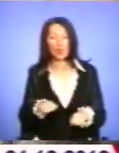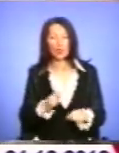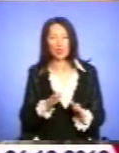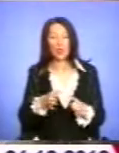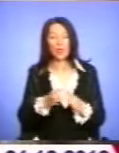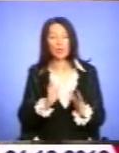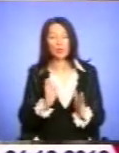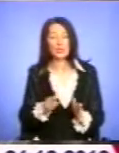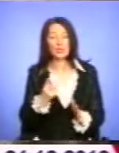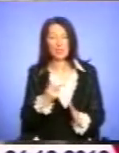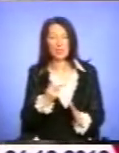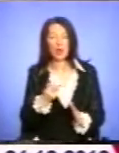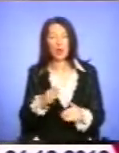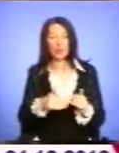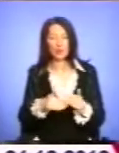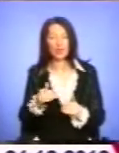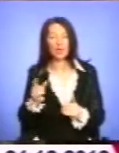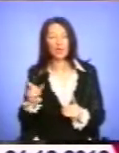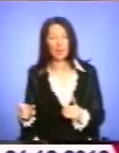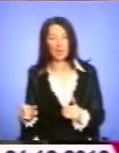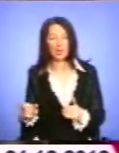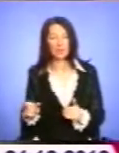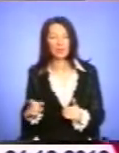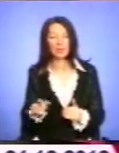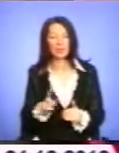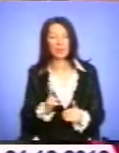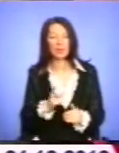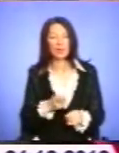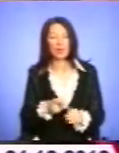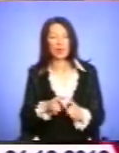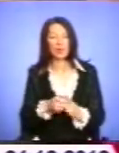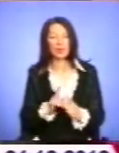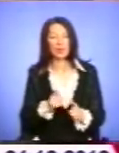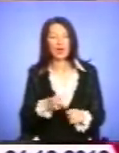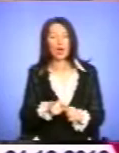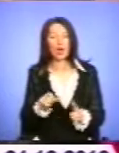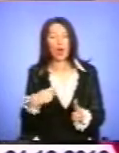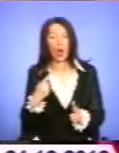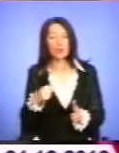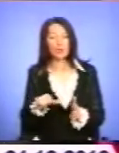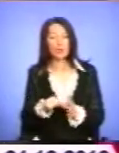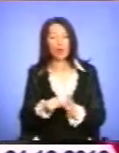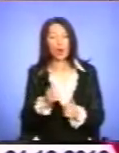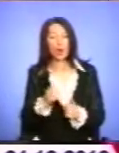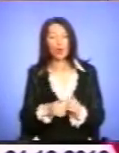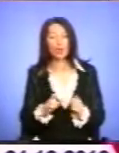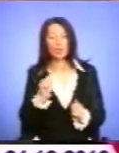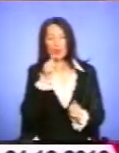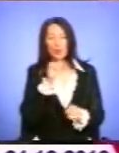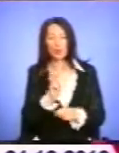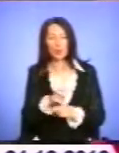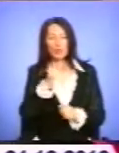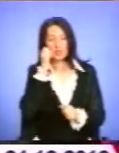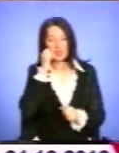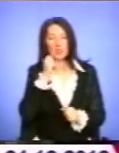які грають в якійсь такій команді, яка ще на область виступає. І щороку приходять і старі,